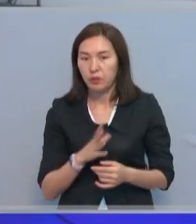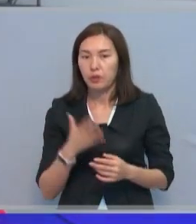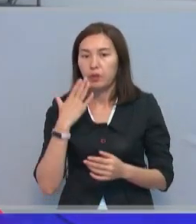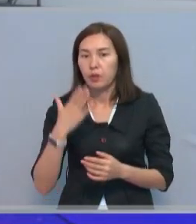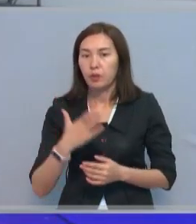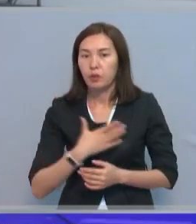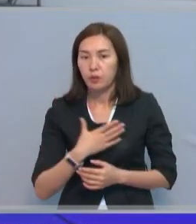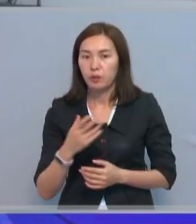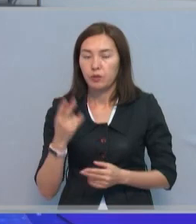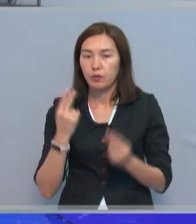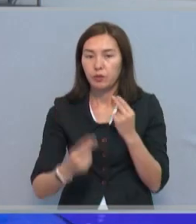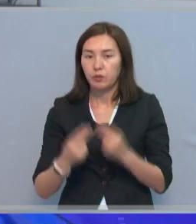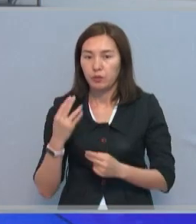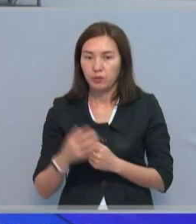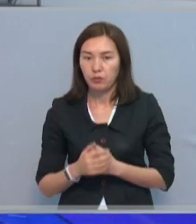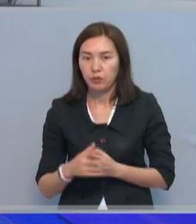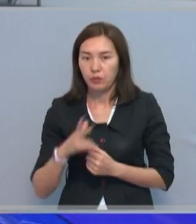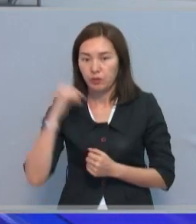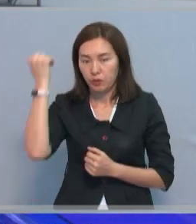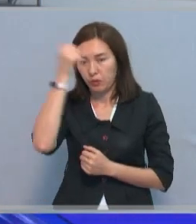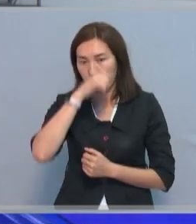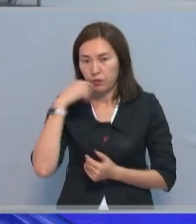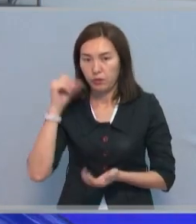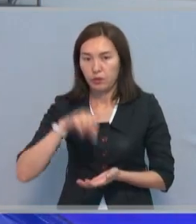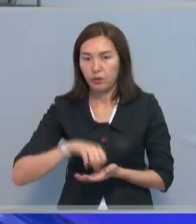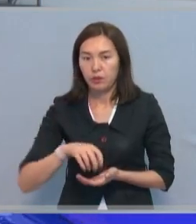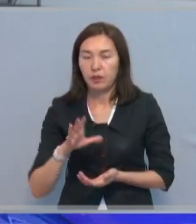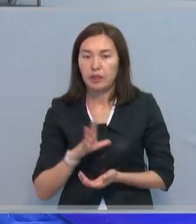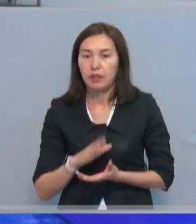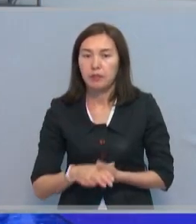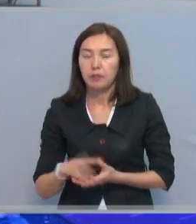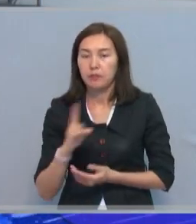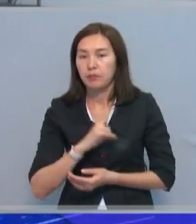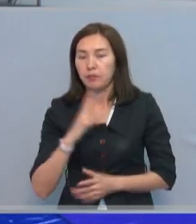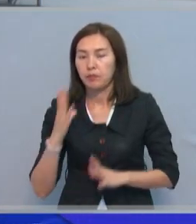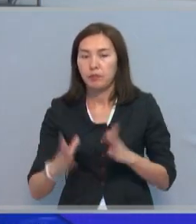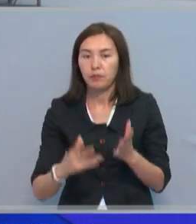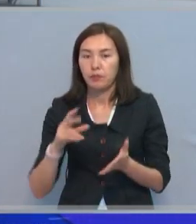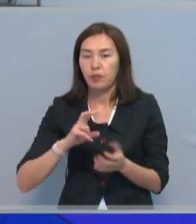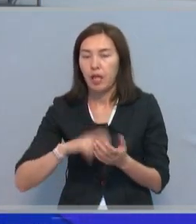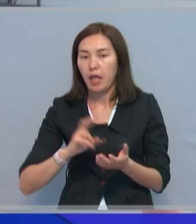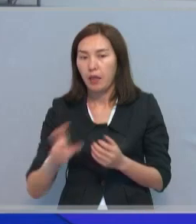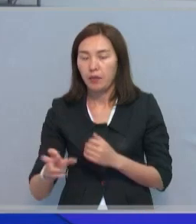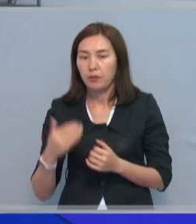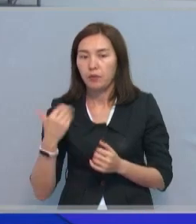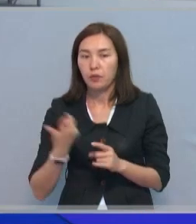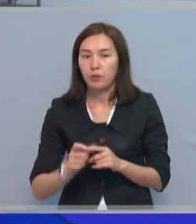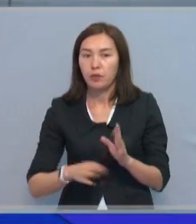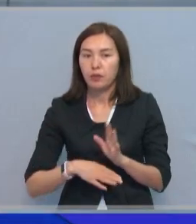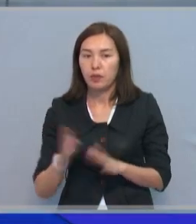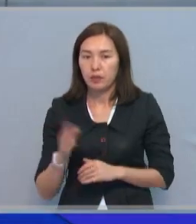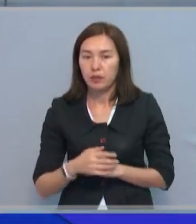сүйіп жаңадай ойнаймыз, 3 жылдан аса қатысып жүрміз, жаңадай ешқандай тренировкадан қатыспай, және де тренеріміз өте